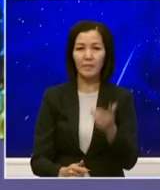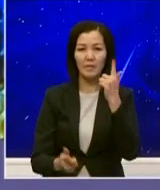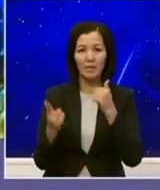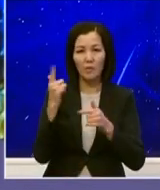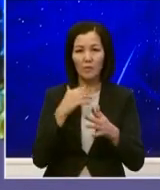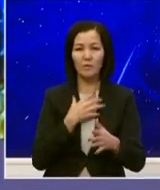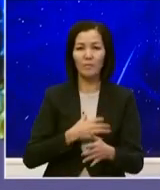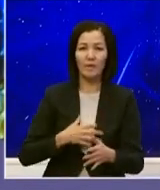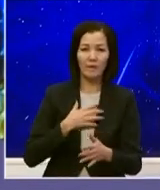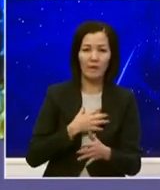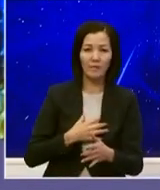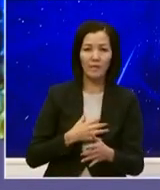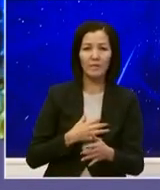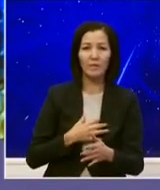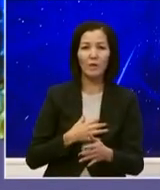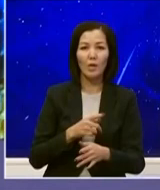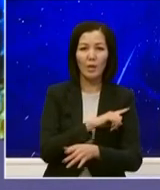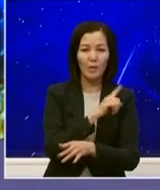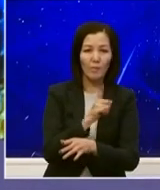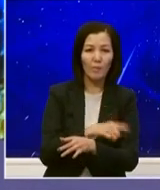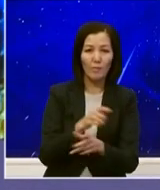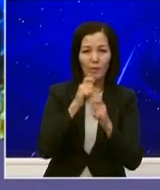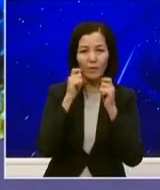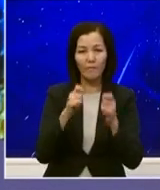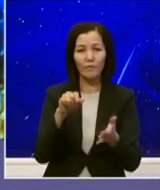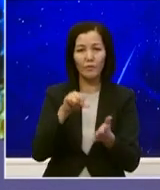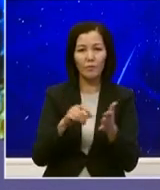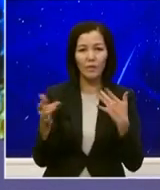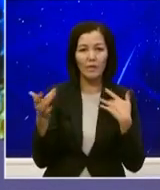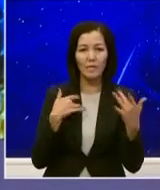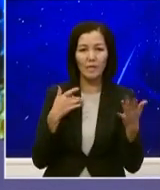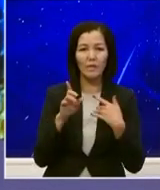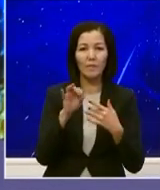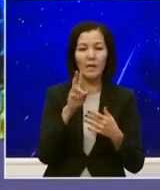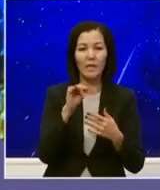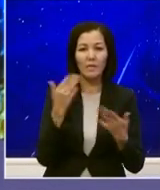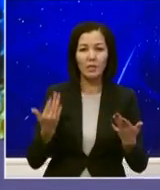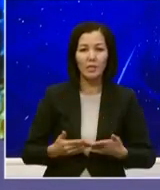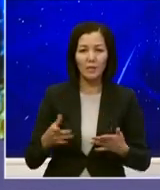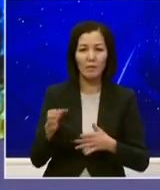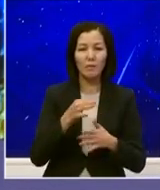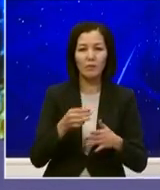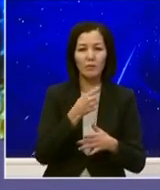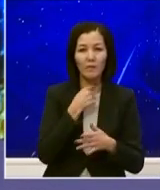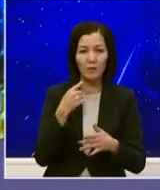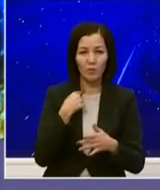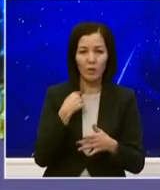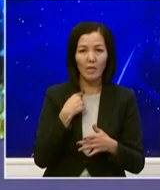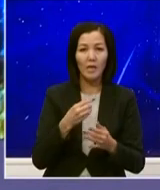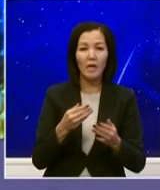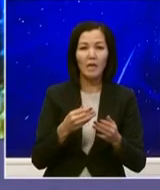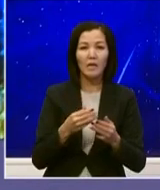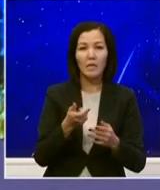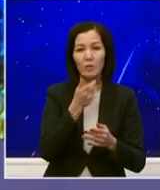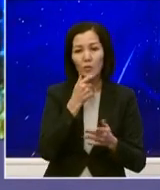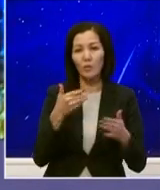Слезы, переживания и овации. Заряд бурных эмоций подарило выступление актеров театра «Баканас» жителям областного центра. На суд